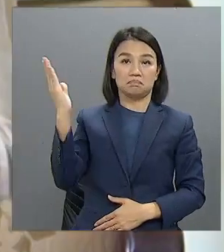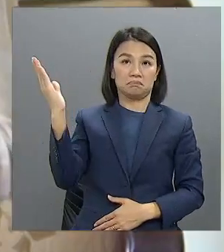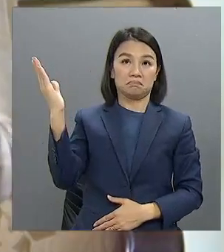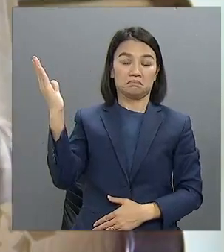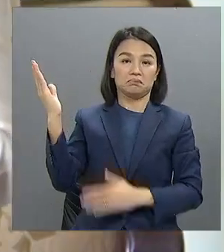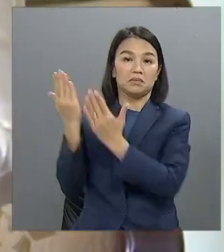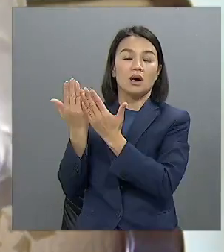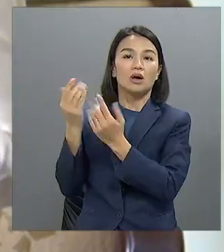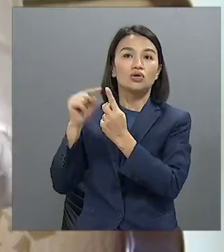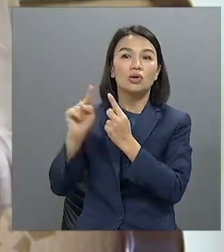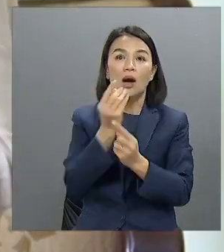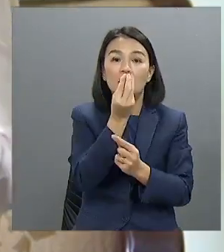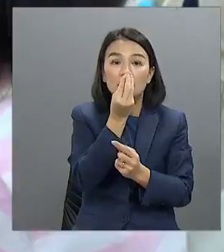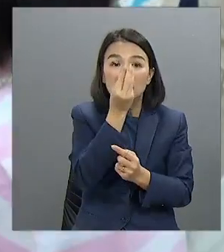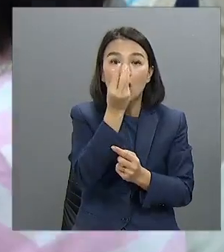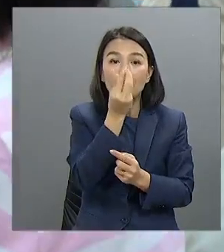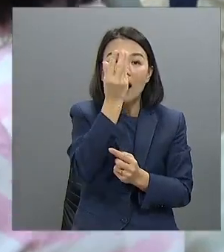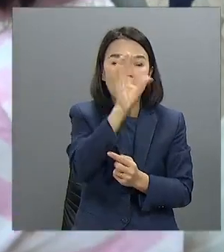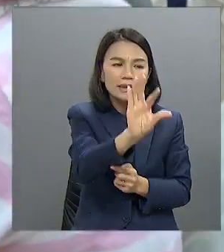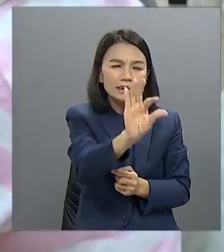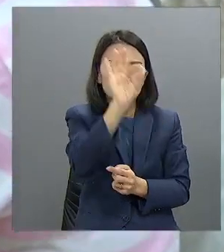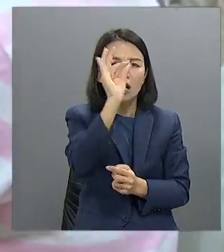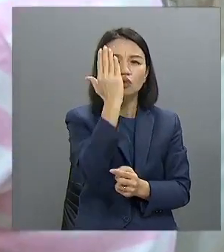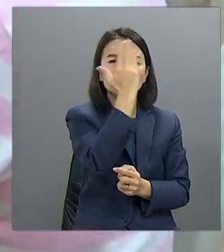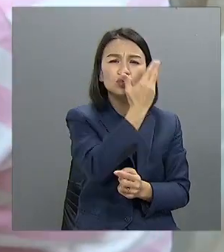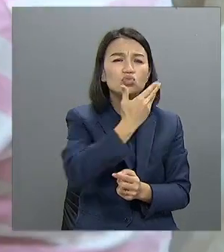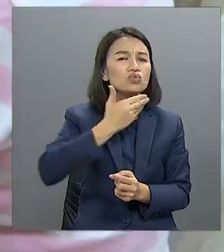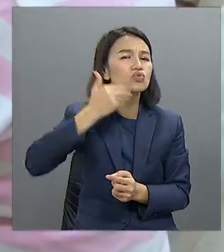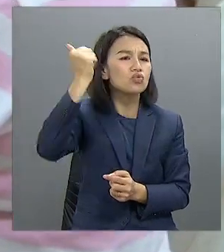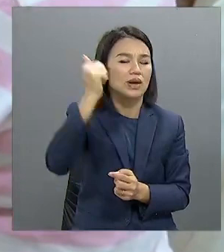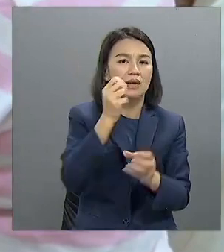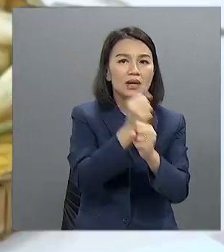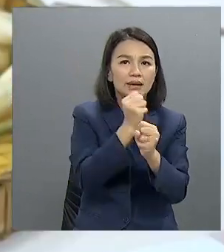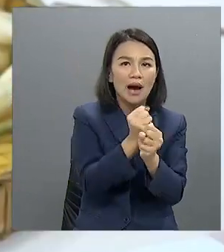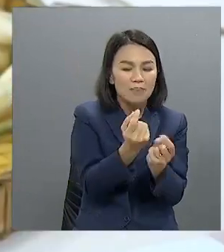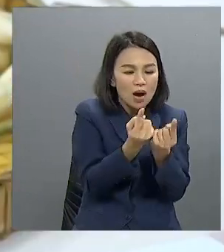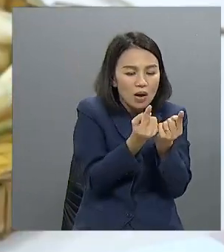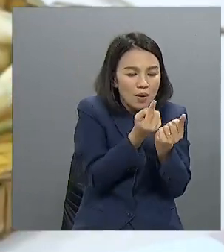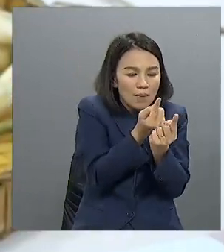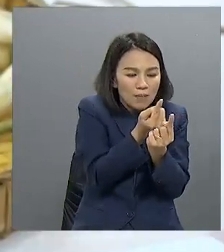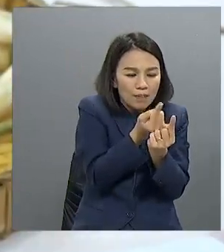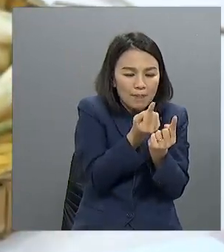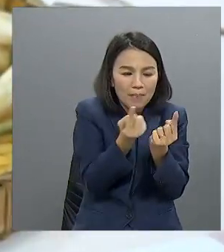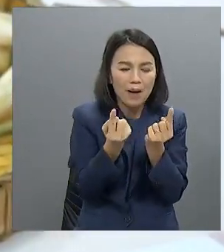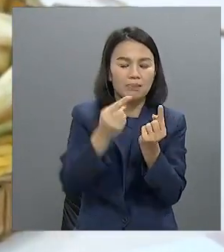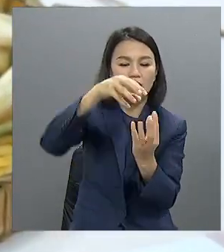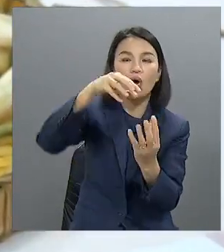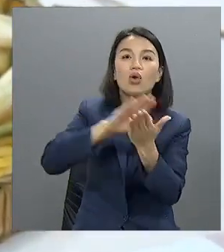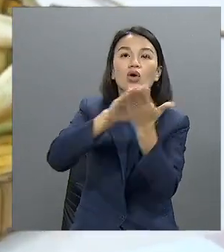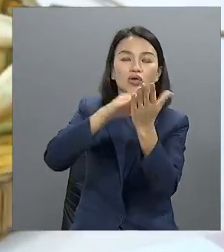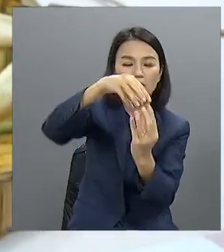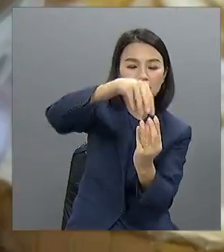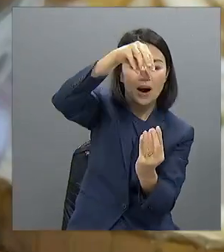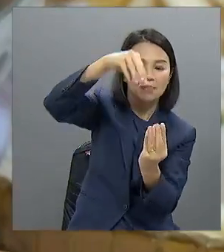คัดเลือกดอกที่งามที่สุดแล้วมาเรียงในโถแก้วนะคะแล้วใส่น้ำดองน